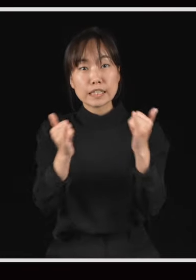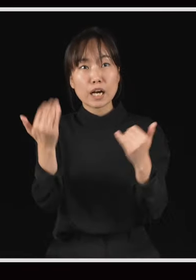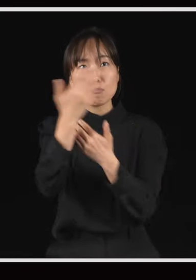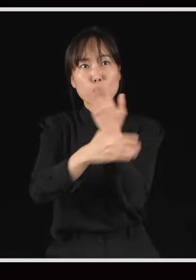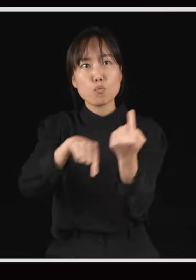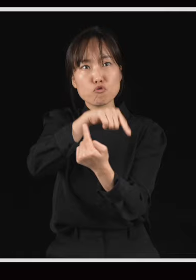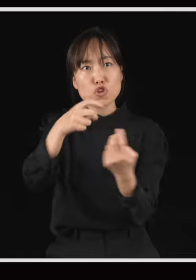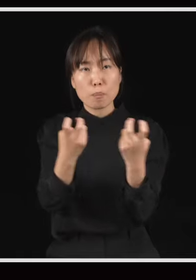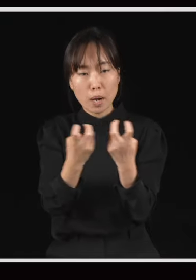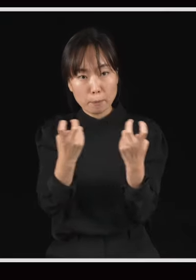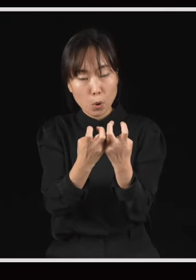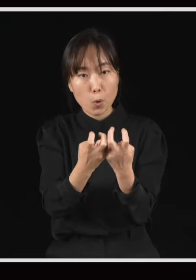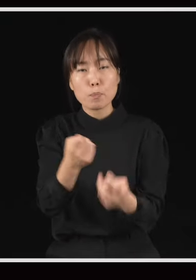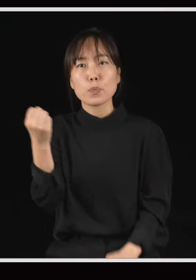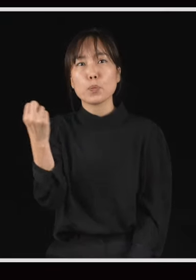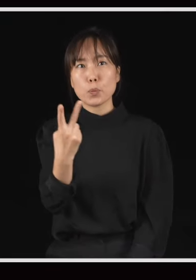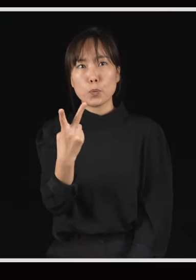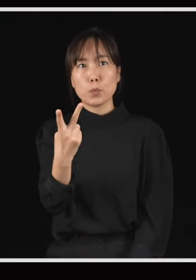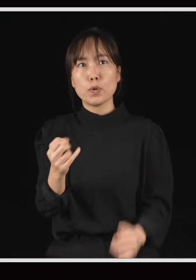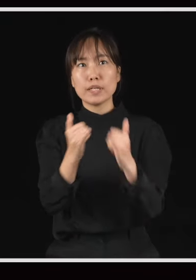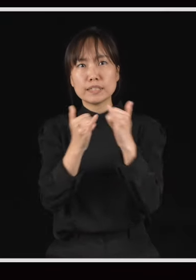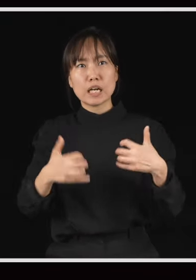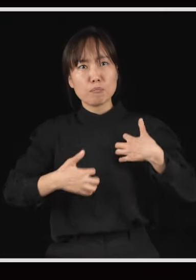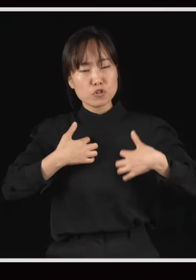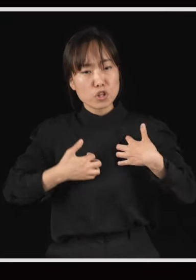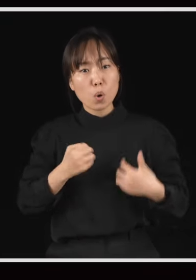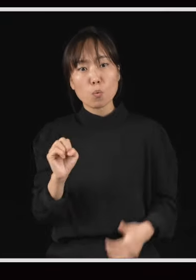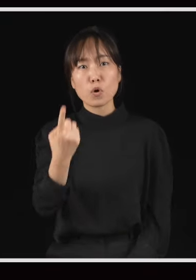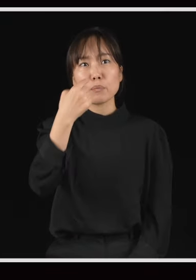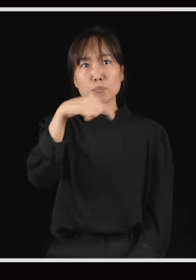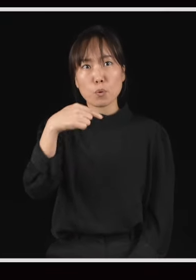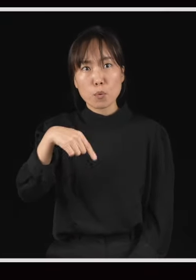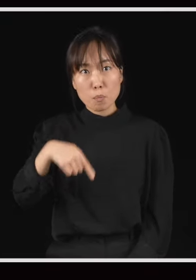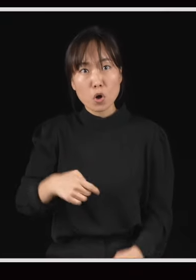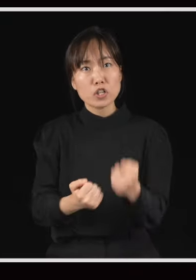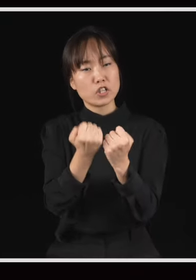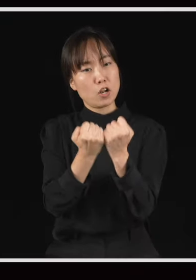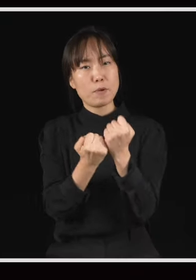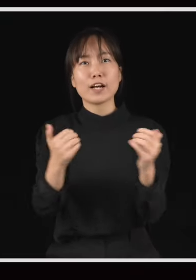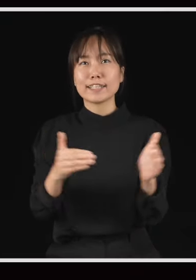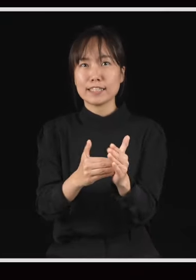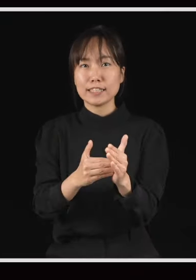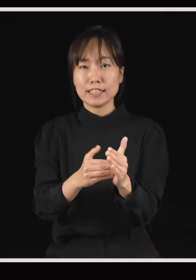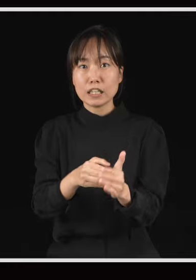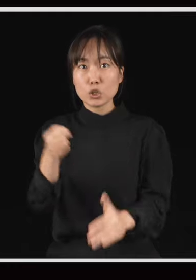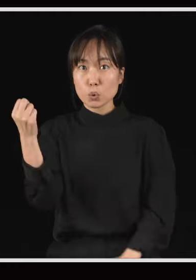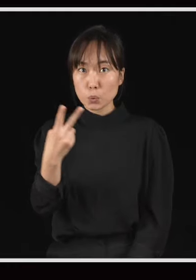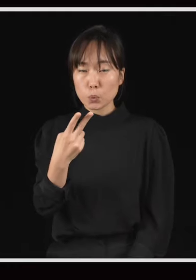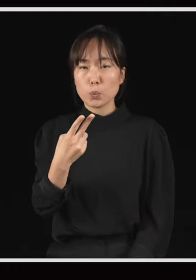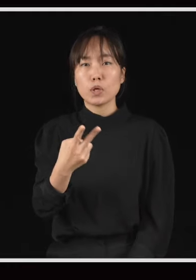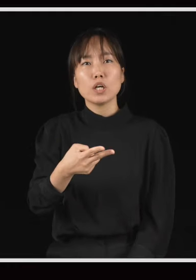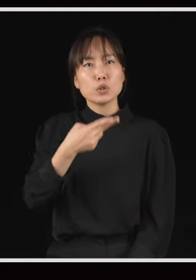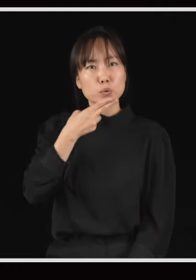인간의 원리를 이해를 하셨고요. 특히 우리의 보상 시스템의 원리를 이해를 하셨고, 대부분의 현대 사회가